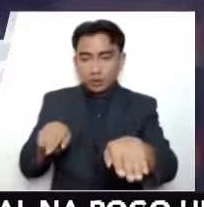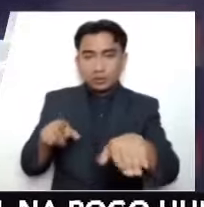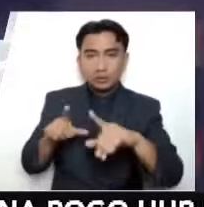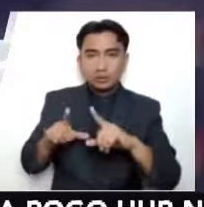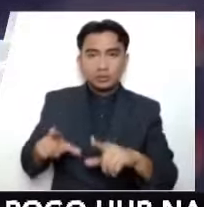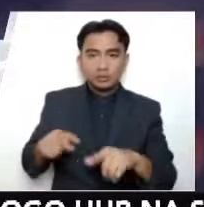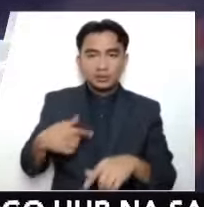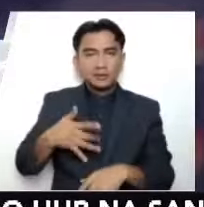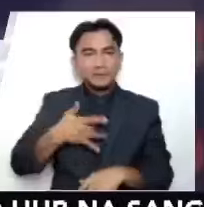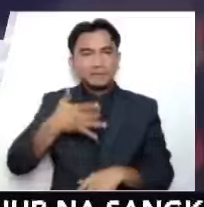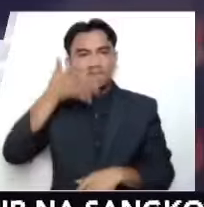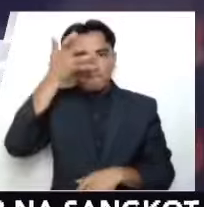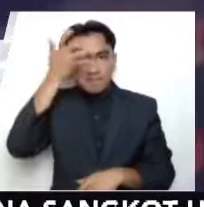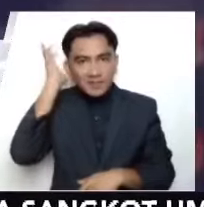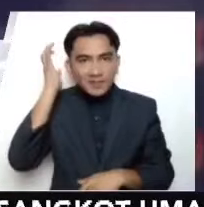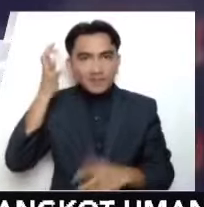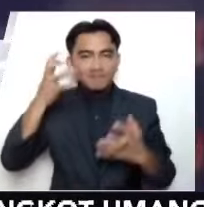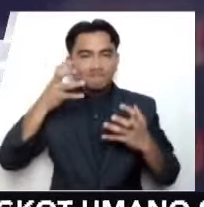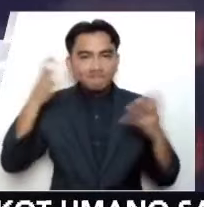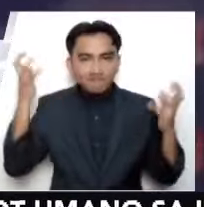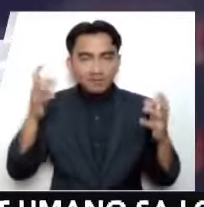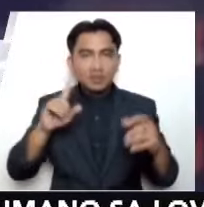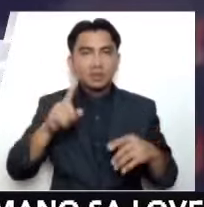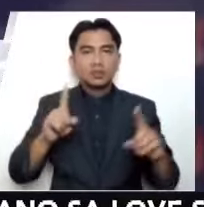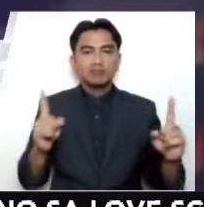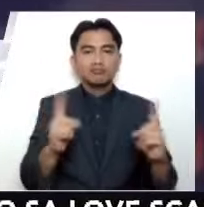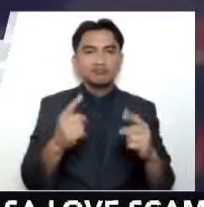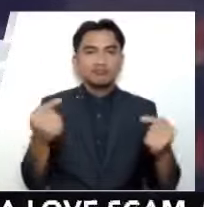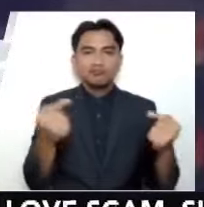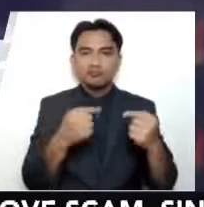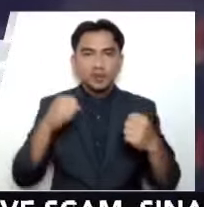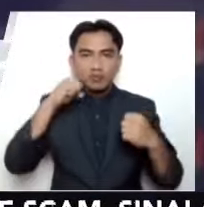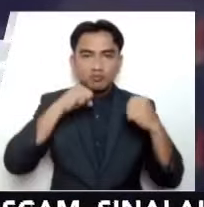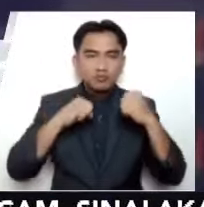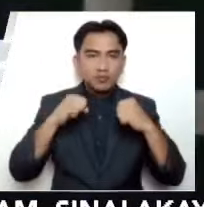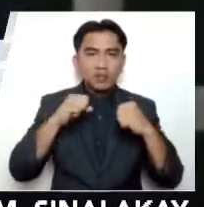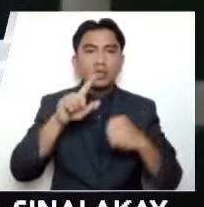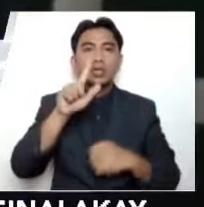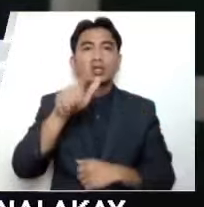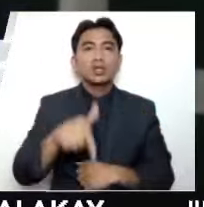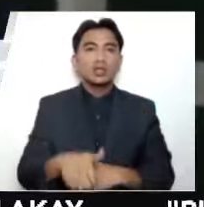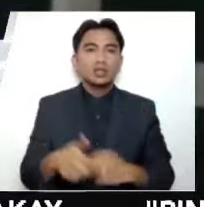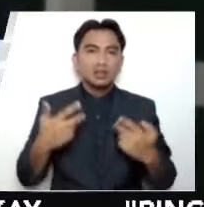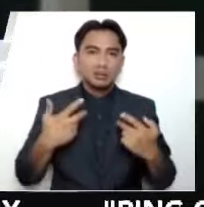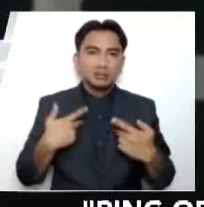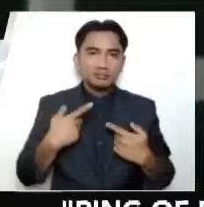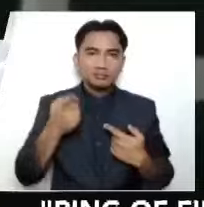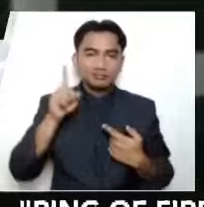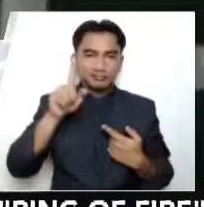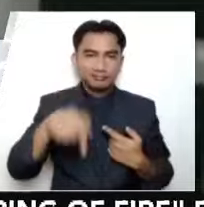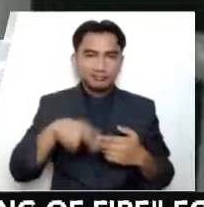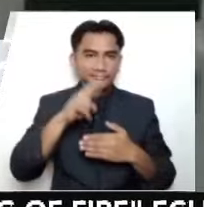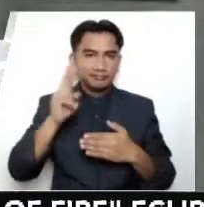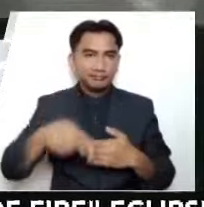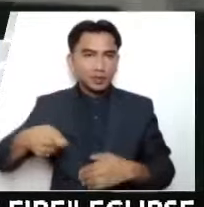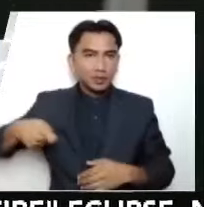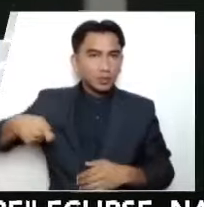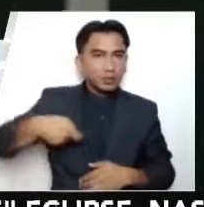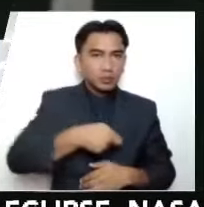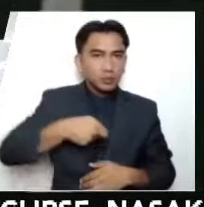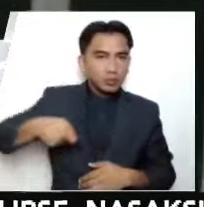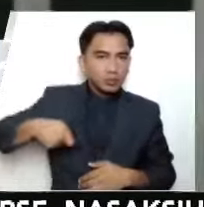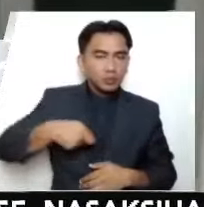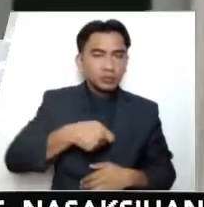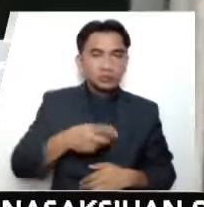Allegedly, nagkasakitan na kung saan ito nga, nagdulot nga nitong pananaksak. Sumuko sa pulisya ang mga suspect na